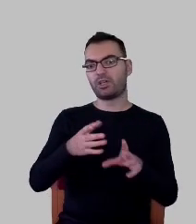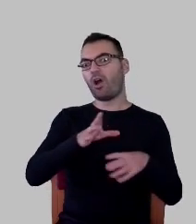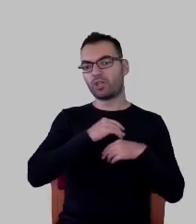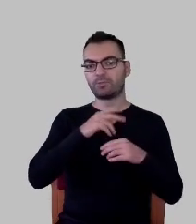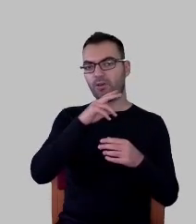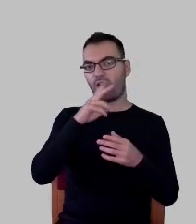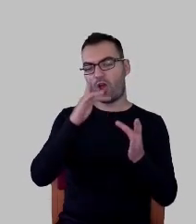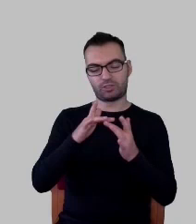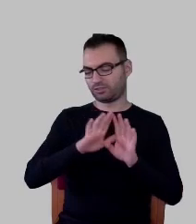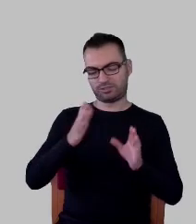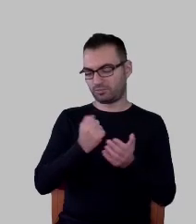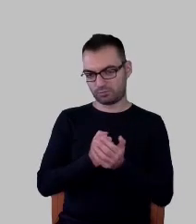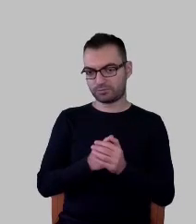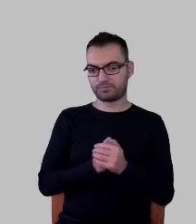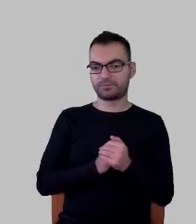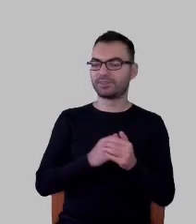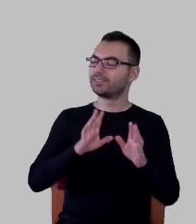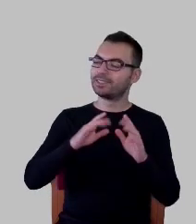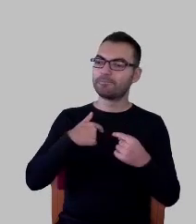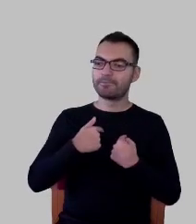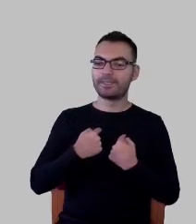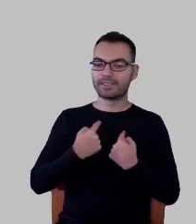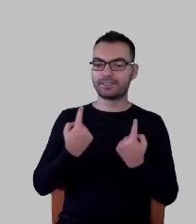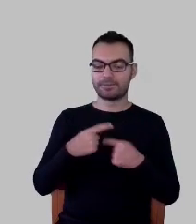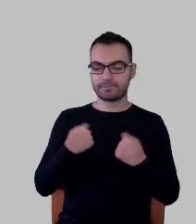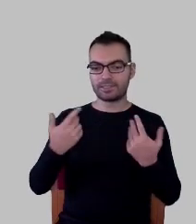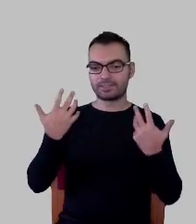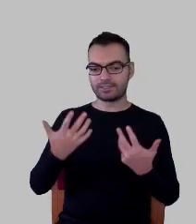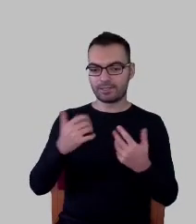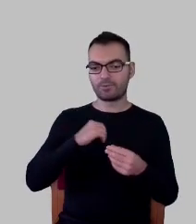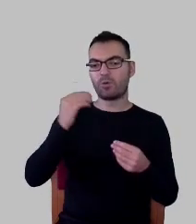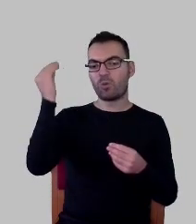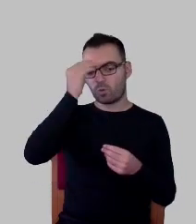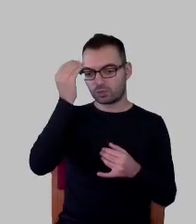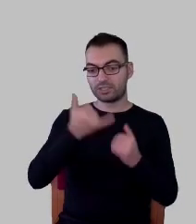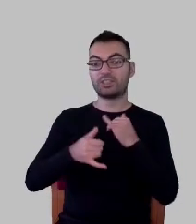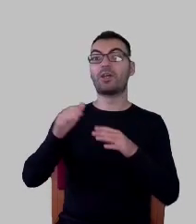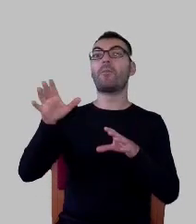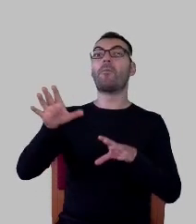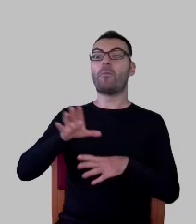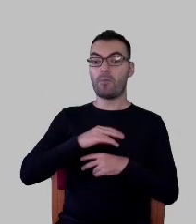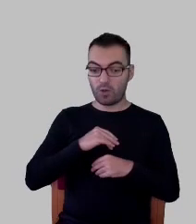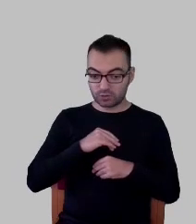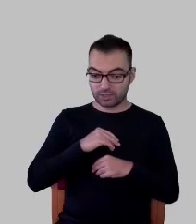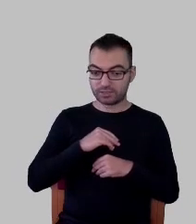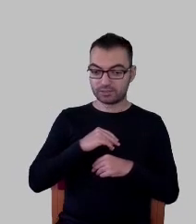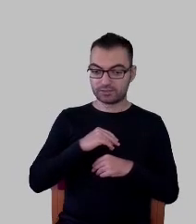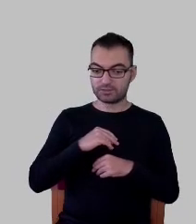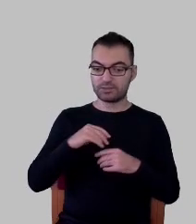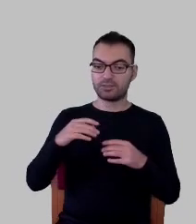kolejnego orzeczenia. Tak naprawdę zależy nam na tym, żeby uczeń, jak tylko jest w stanie zdrowotnie